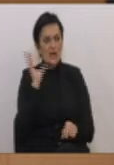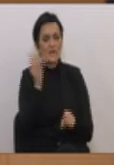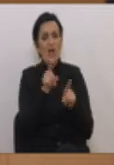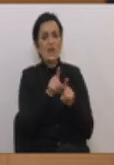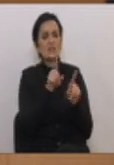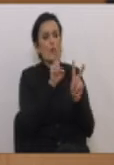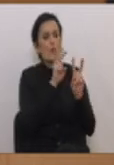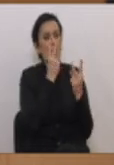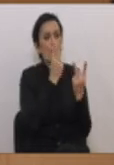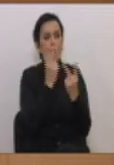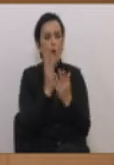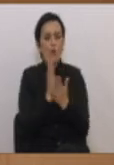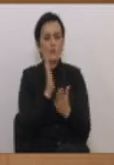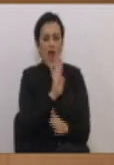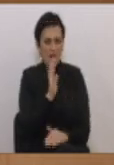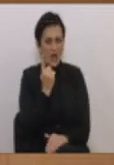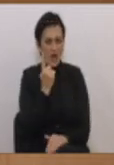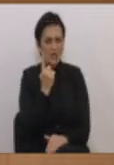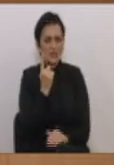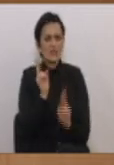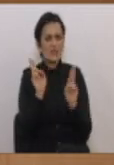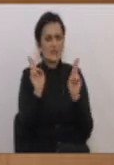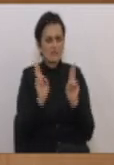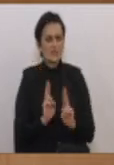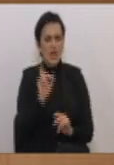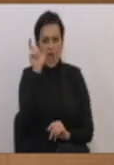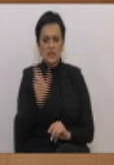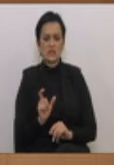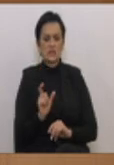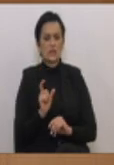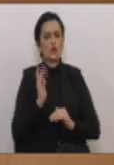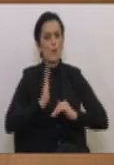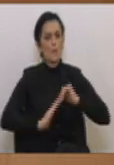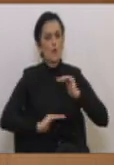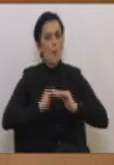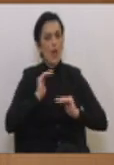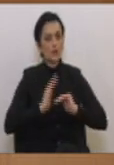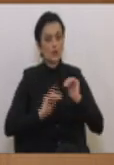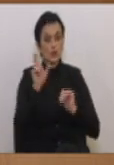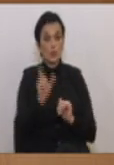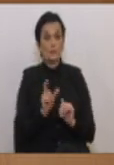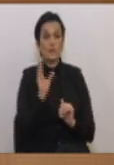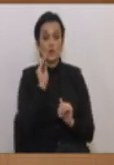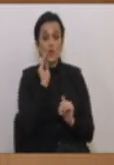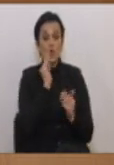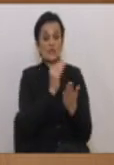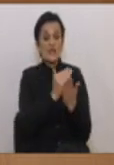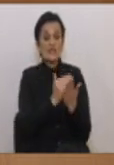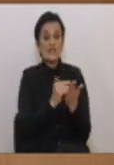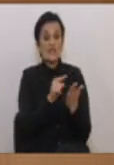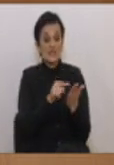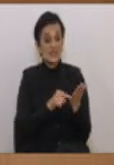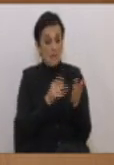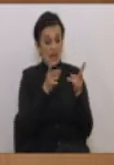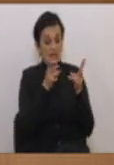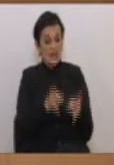მოიძებნება არაერთი წესიერი ადამიანი, წესიერი და პროფესიონალი, მაგრამ როდესაც სისტემა არის დაზიანებული